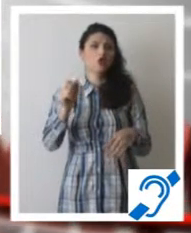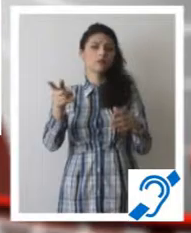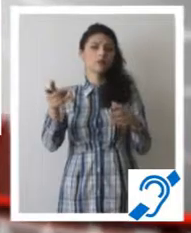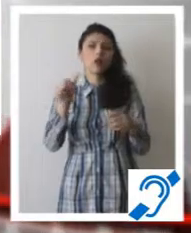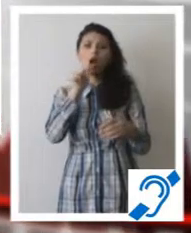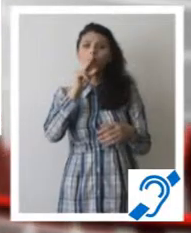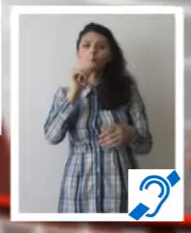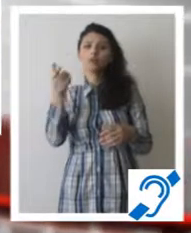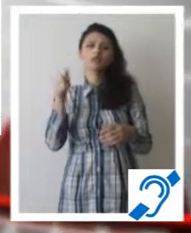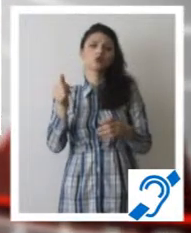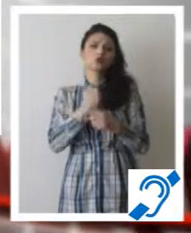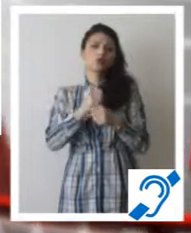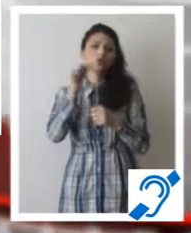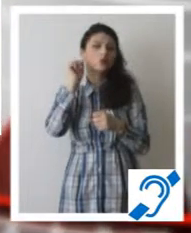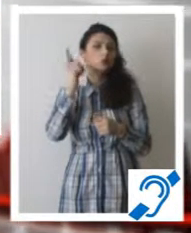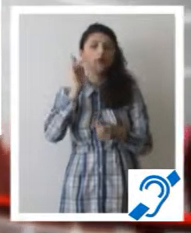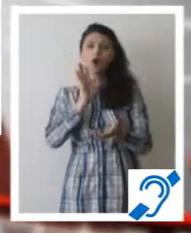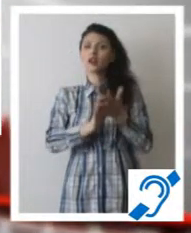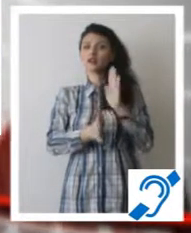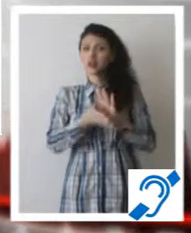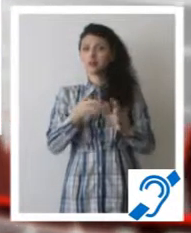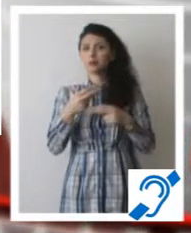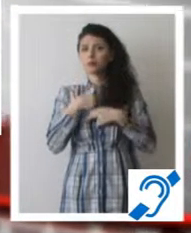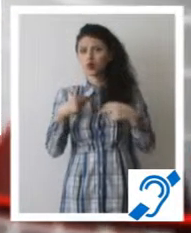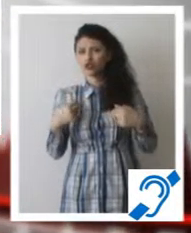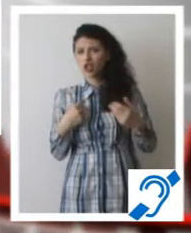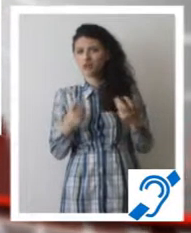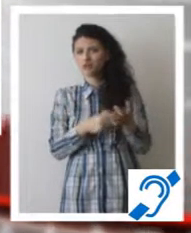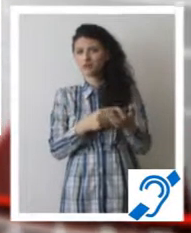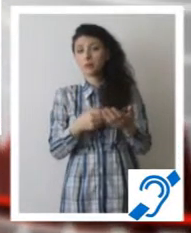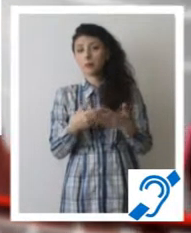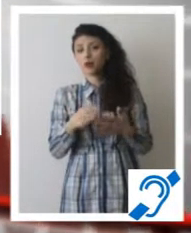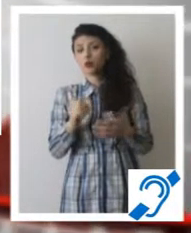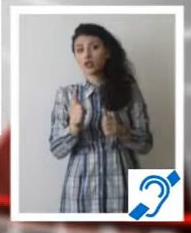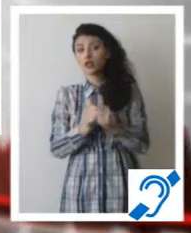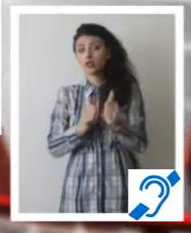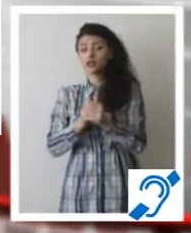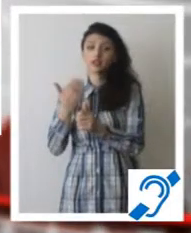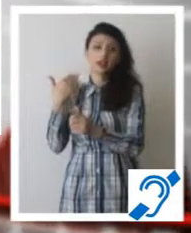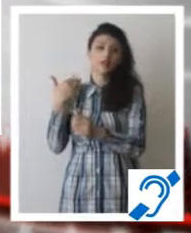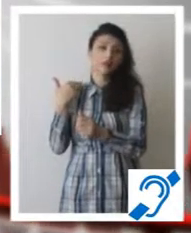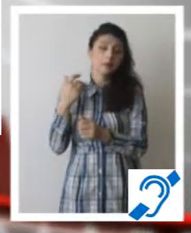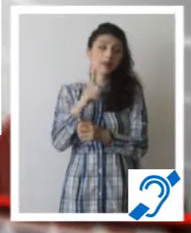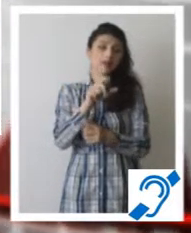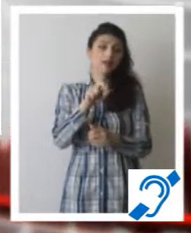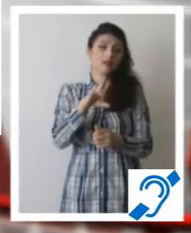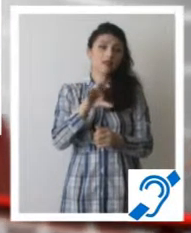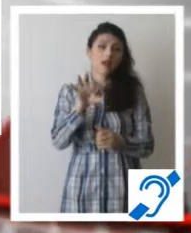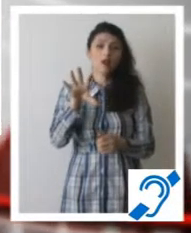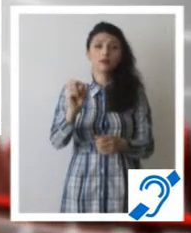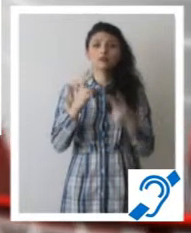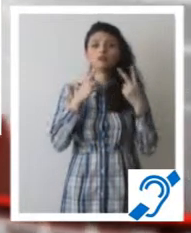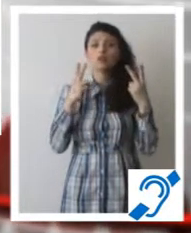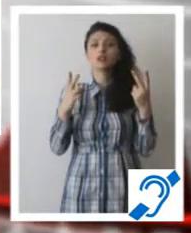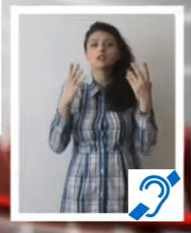Argeș le-a avut în ultimii ani nu s-au terminat. Asta pentru că de curând Curtea de Conturi a sesizat DNA-ul pentru un prejudiciu